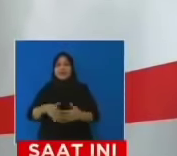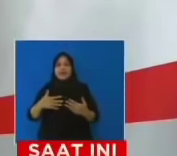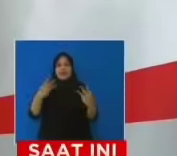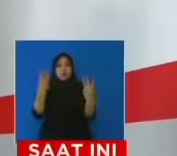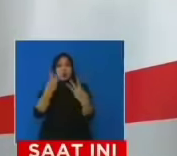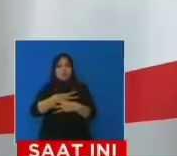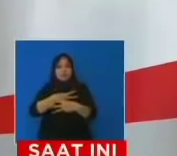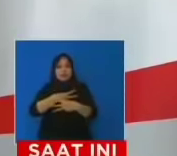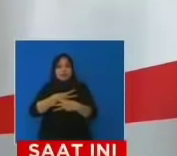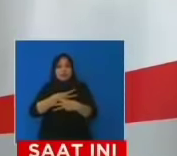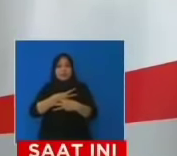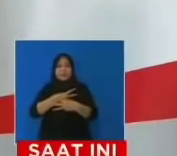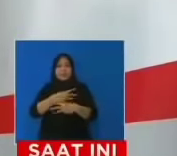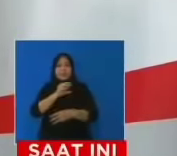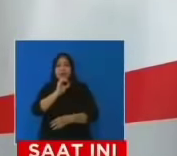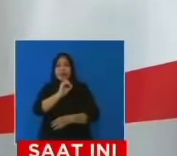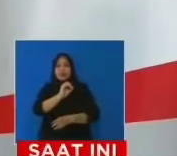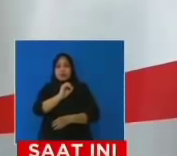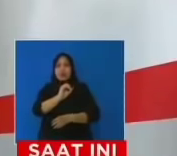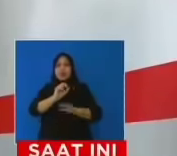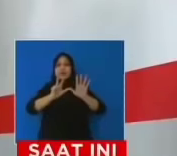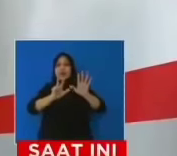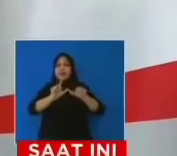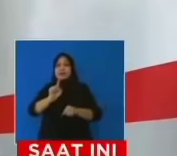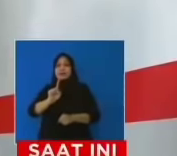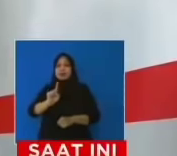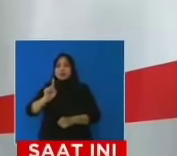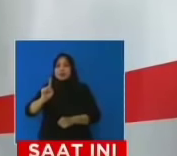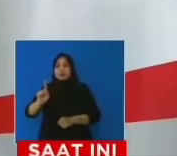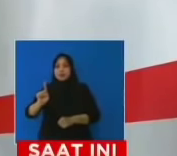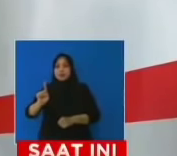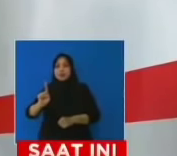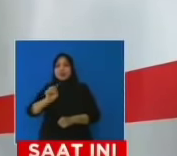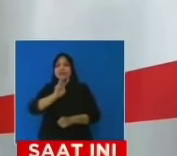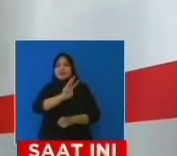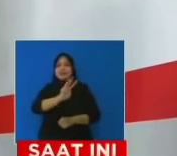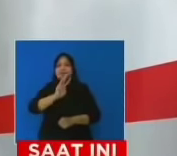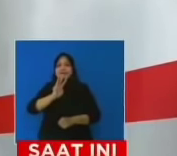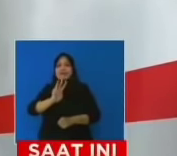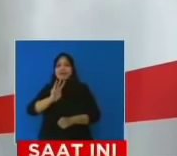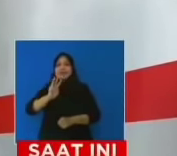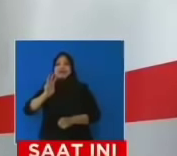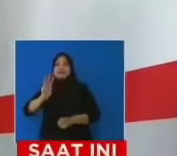WhatsApp COVID-19 di 0811 33